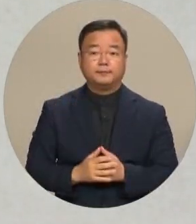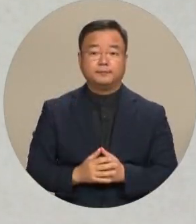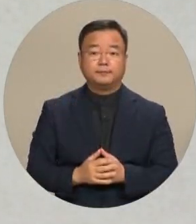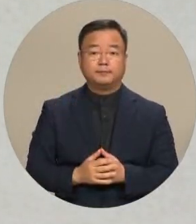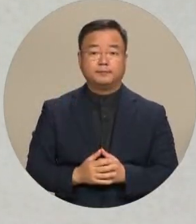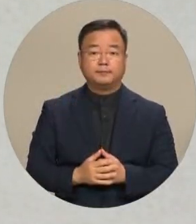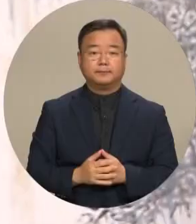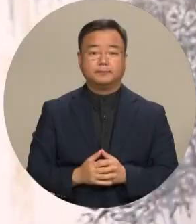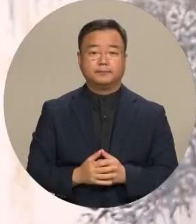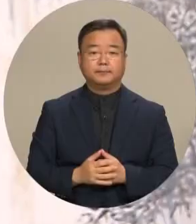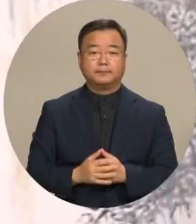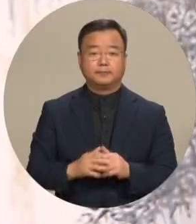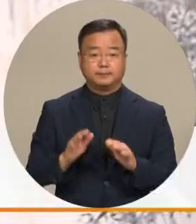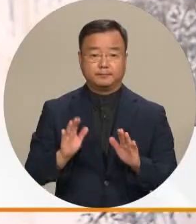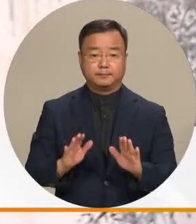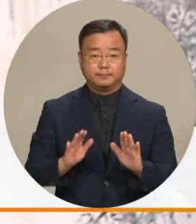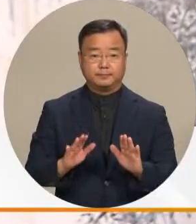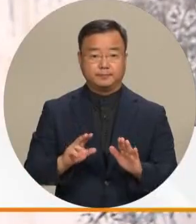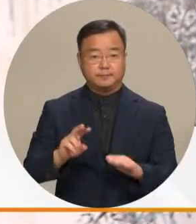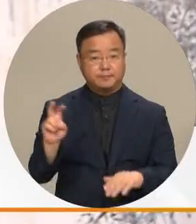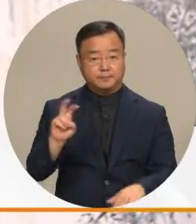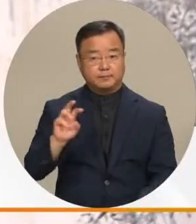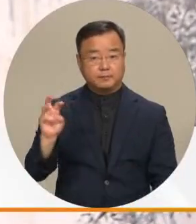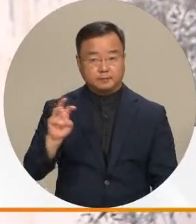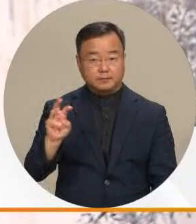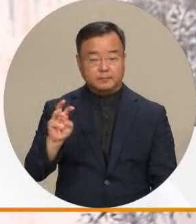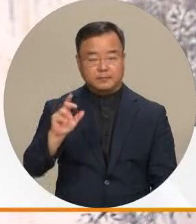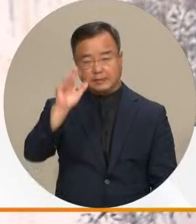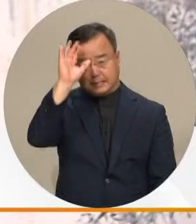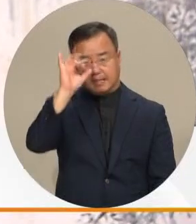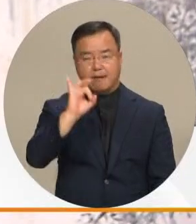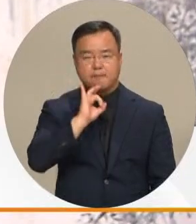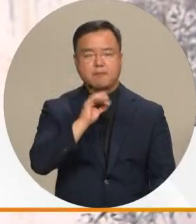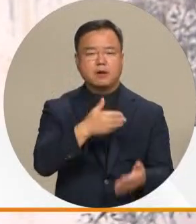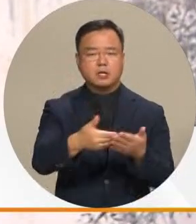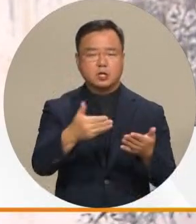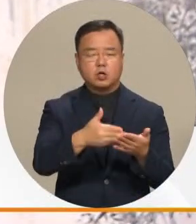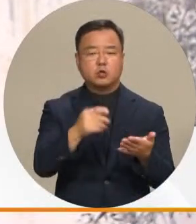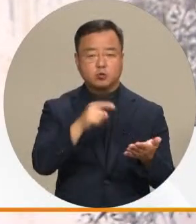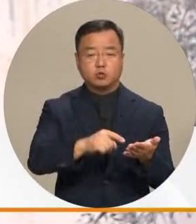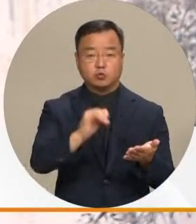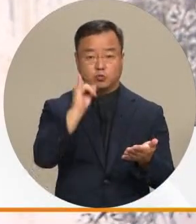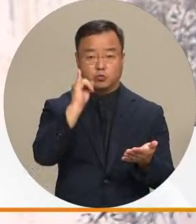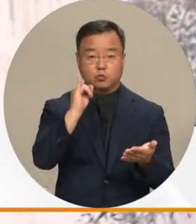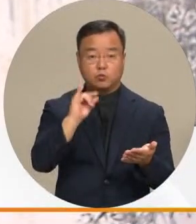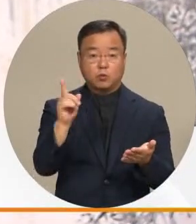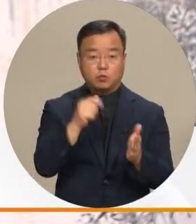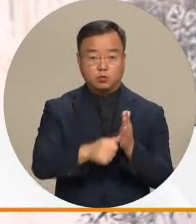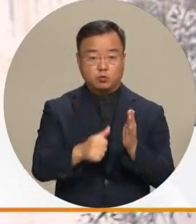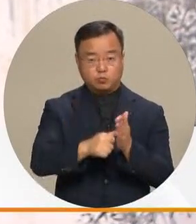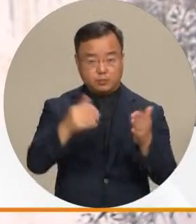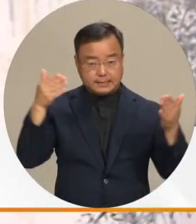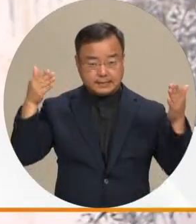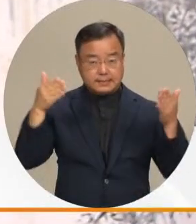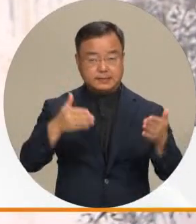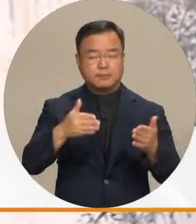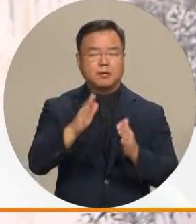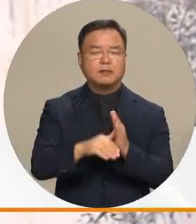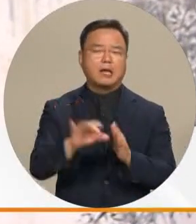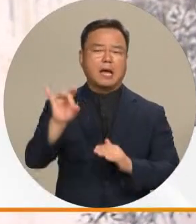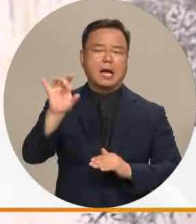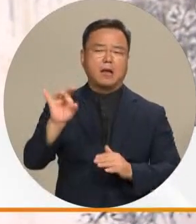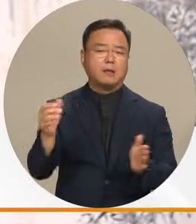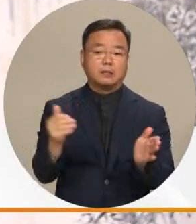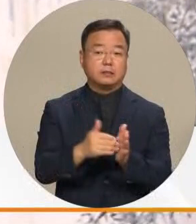30점 닭으로만 표현된 작품이 있거든요. 그만큼 그 어떤 소재에 집착했을 때 그 작품 하나로 끝나는 게